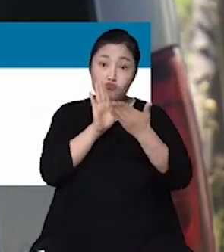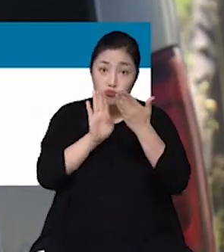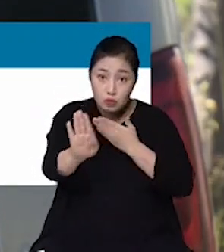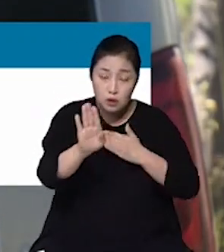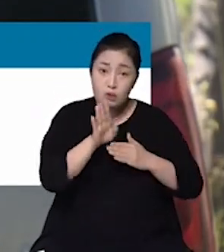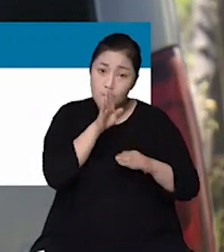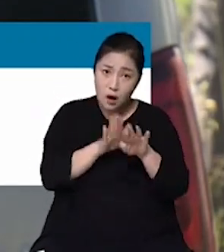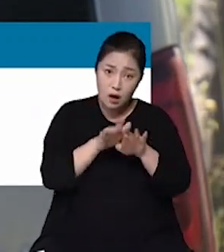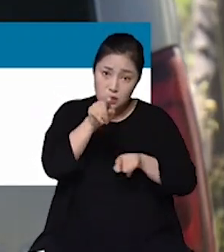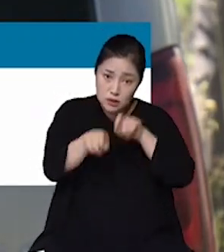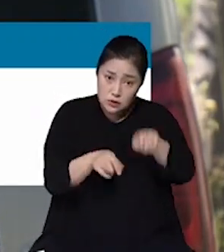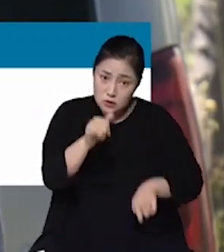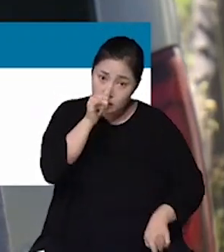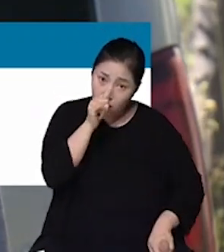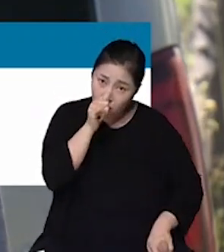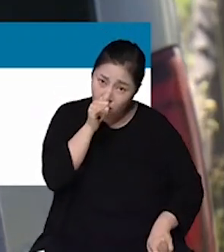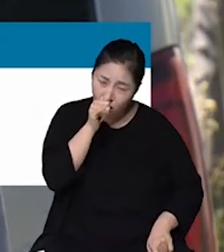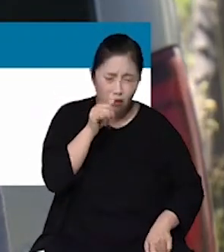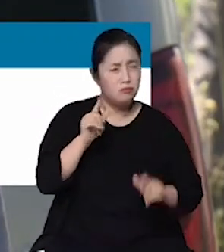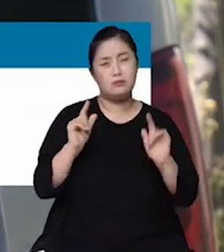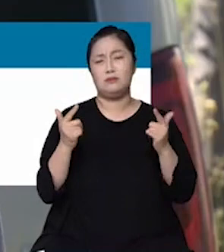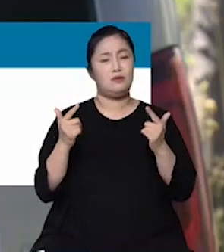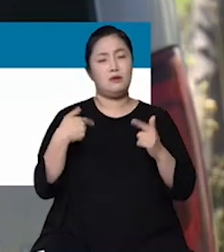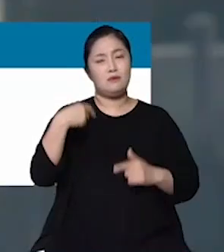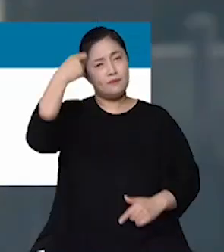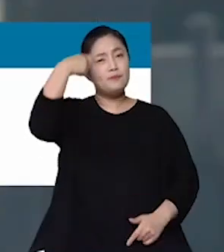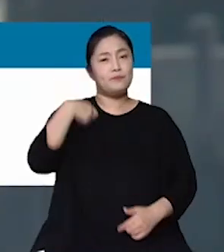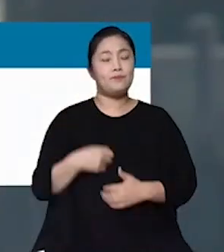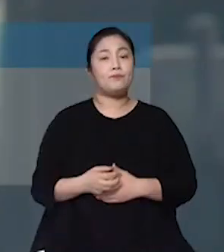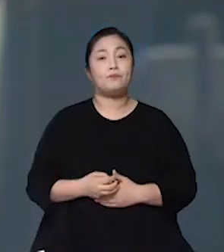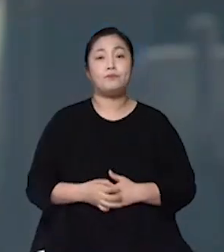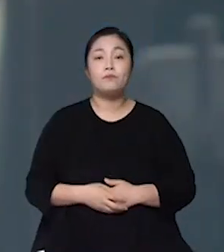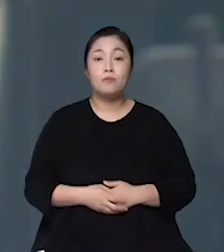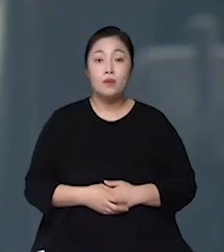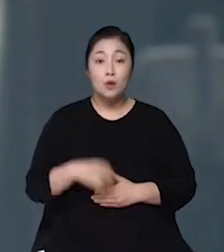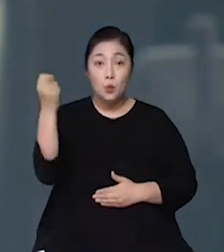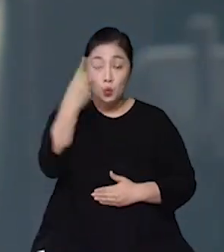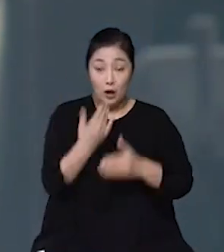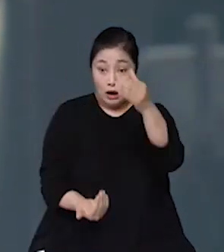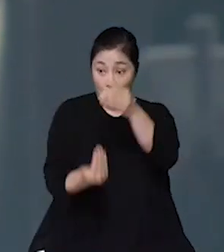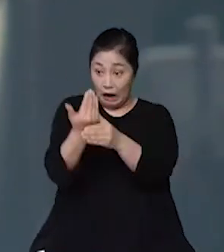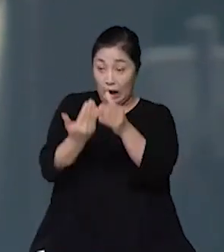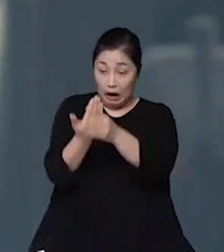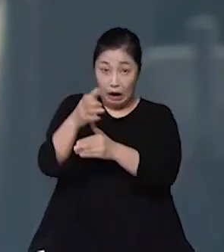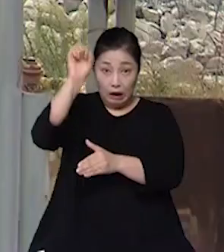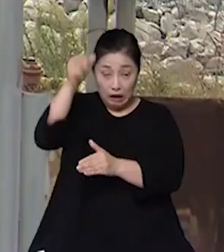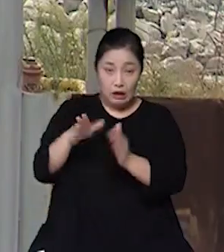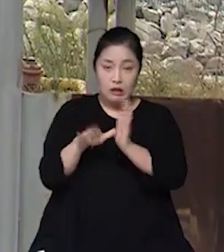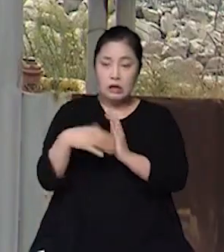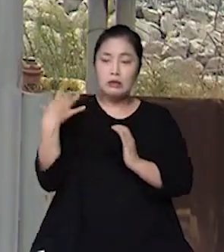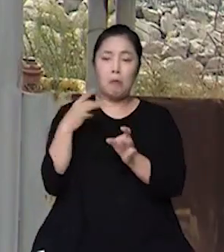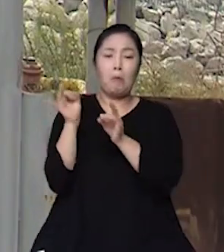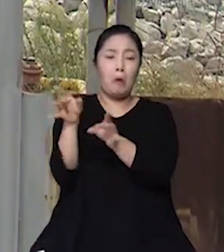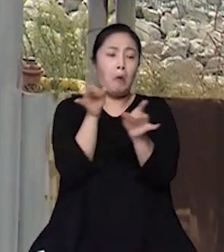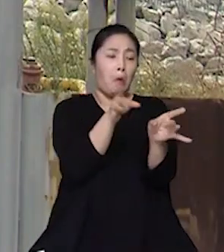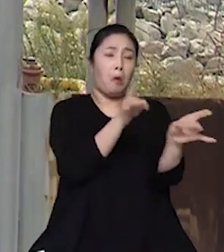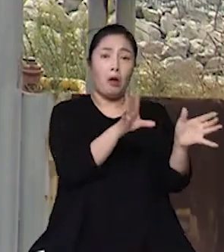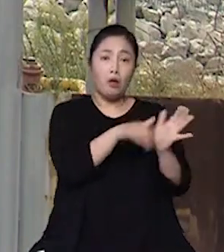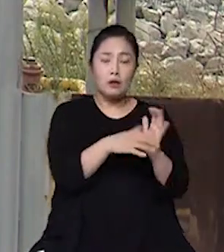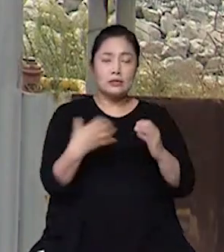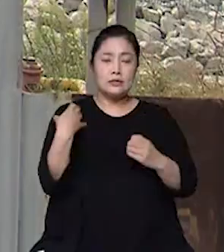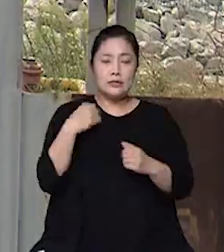제대로 시행되고 있지는 않다 이렇게 보입니다. 게다가 사고가 날 때마다 책임 떠넘기기와